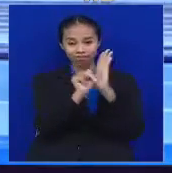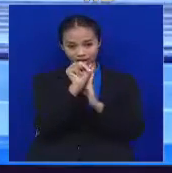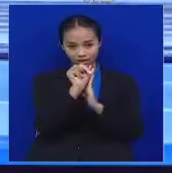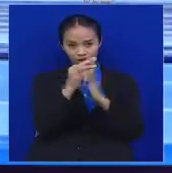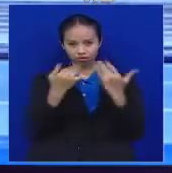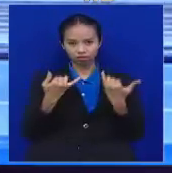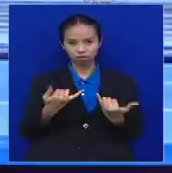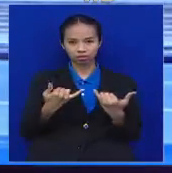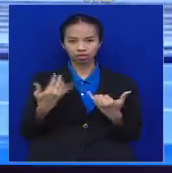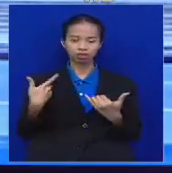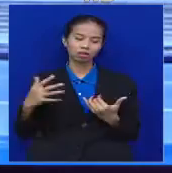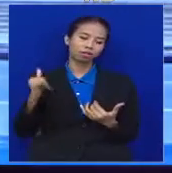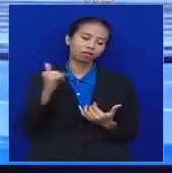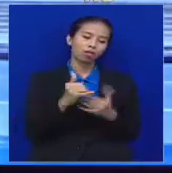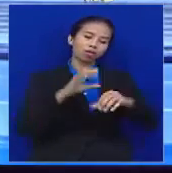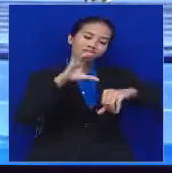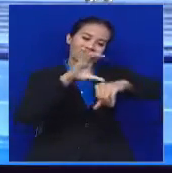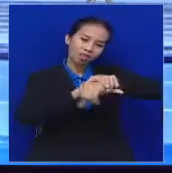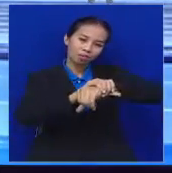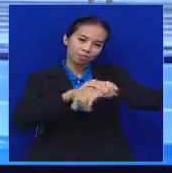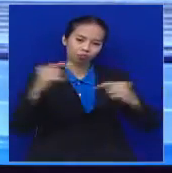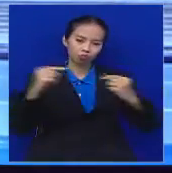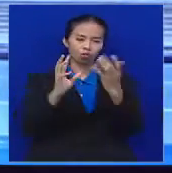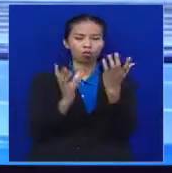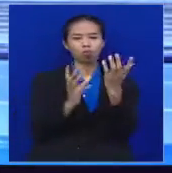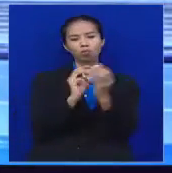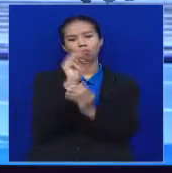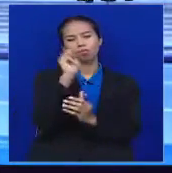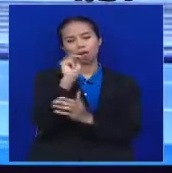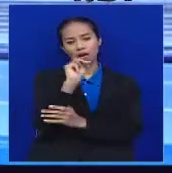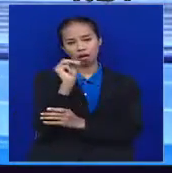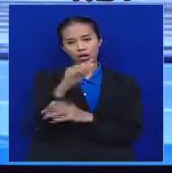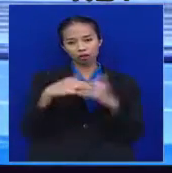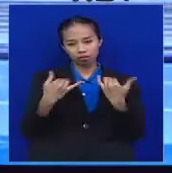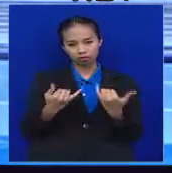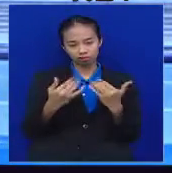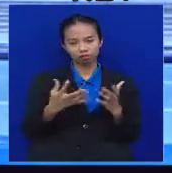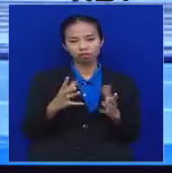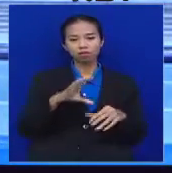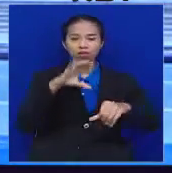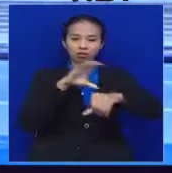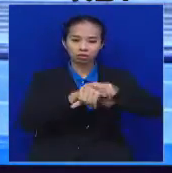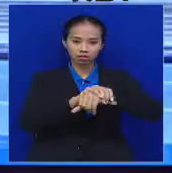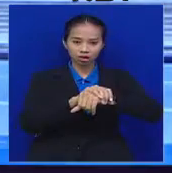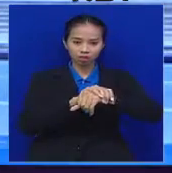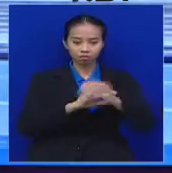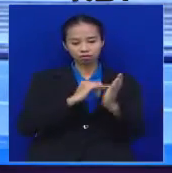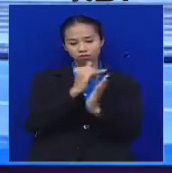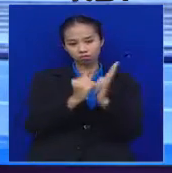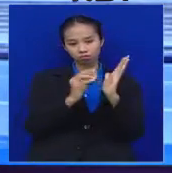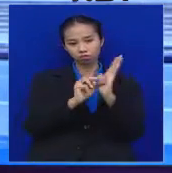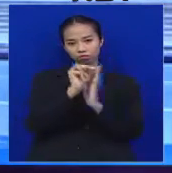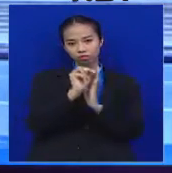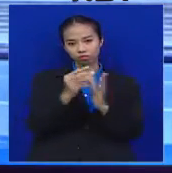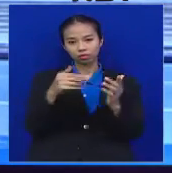กว่า50นายเข้าจับผู้ลักลอบตัดไม้ชิงชันในเขตป่าสงวนแห่งชาติป่าต้นน้ำสาแม่สาครท้ายหมู่บ้านบ่อห